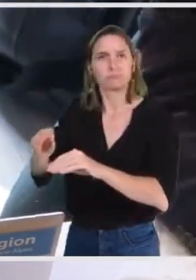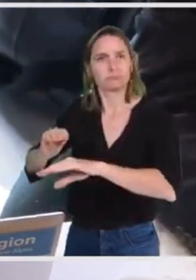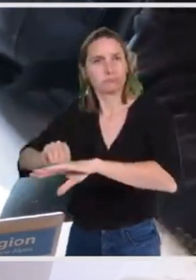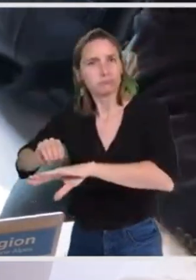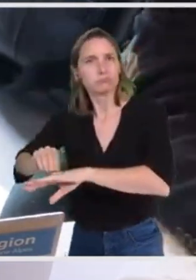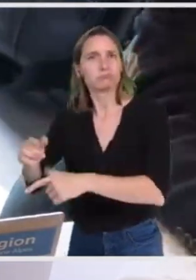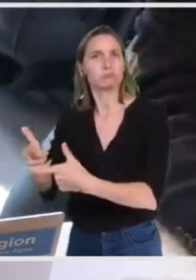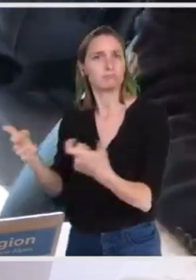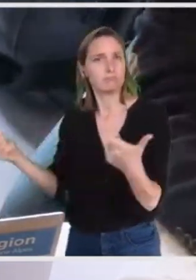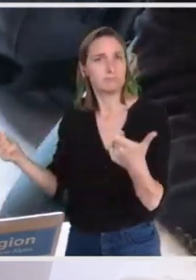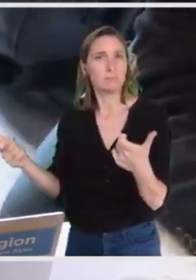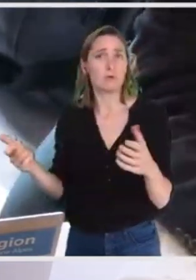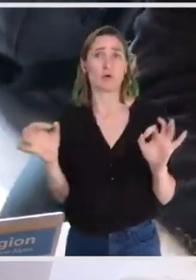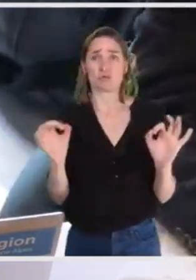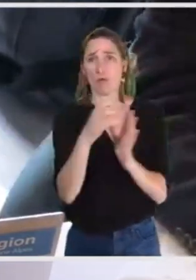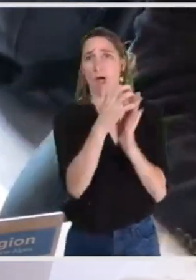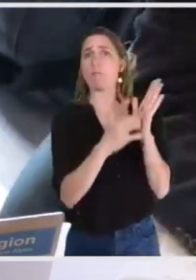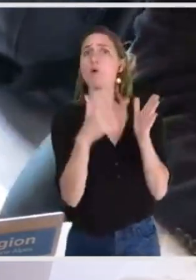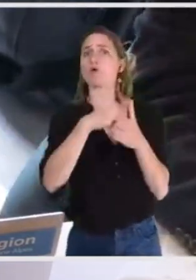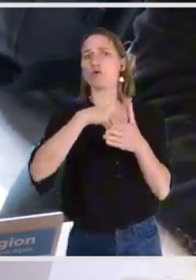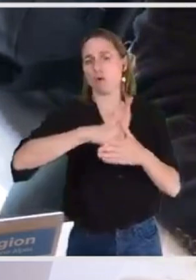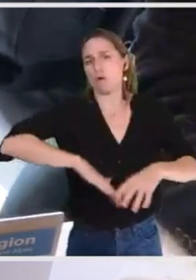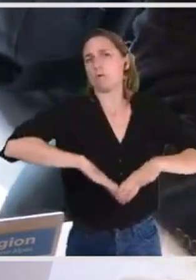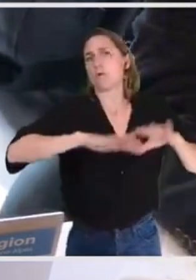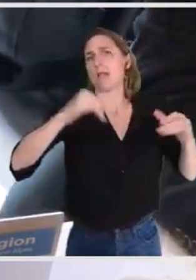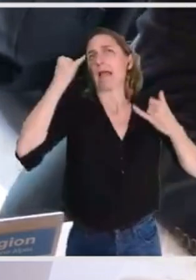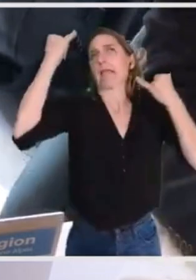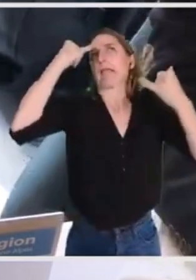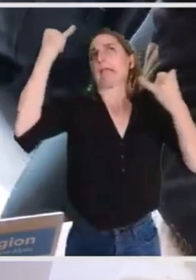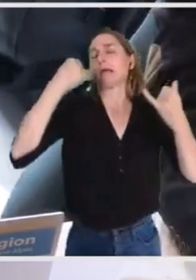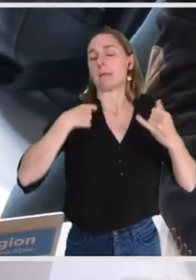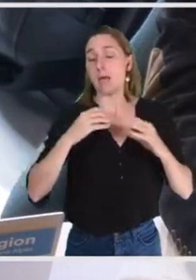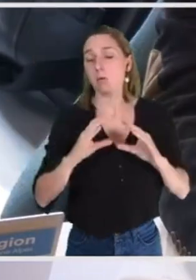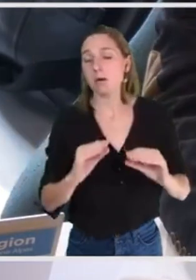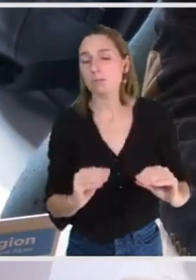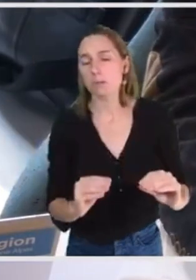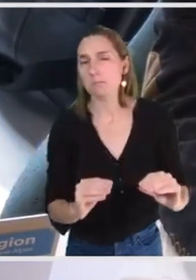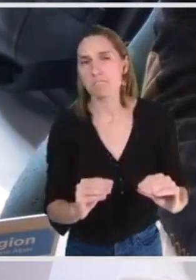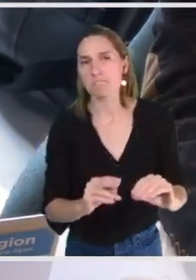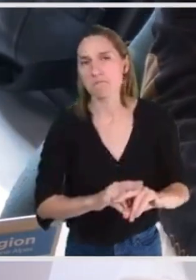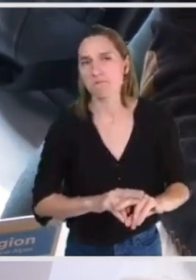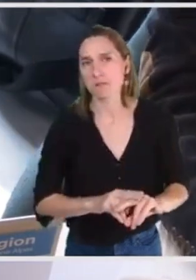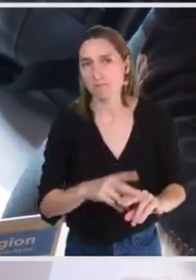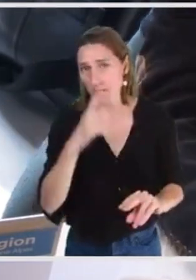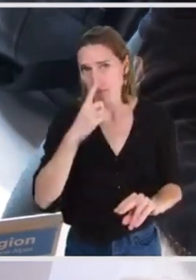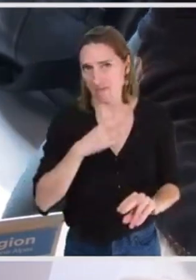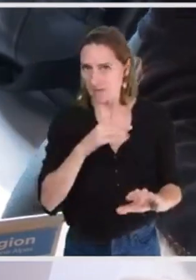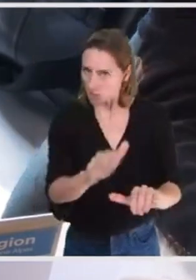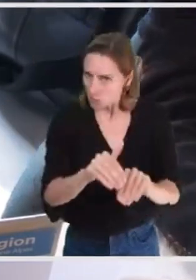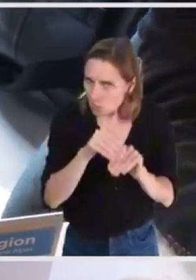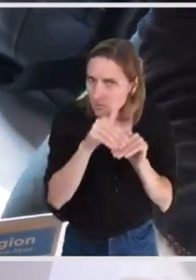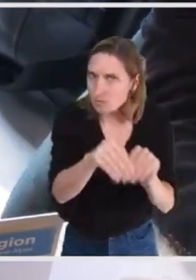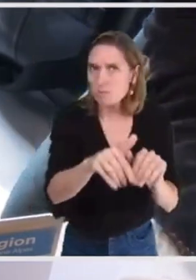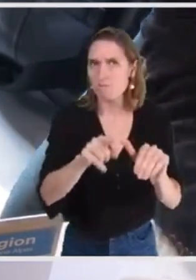d'intentions et peu d'actions concrètes. Je pense qu'il faut persévérer. Je vous